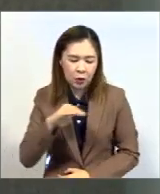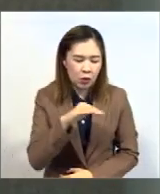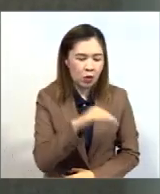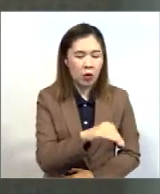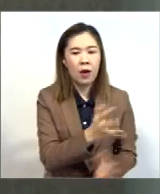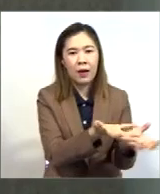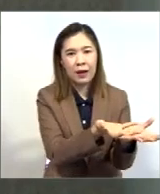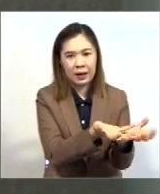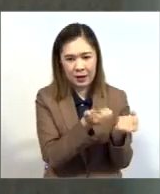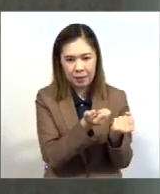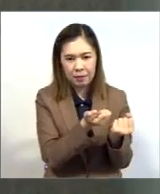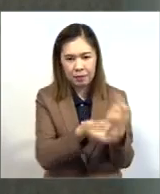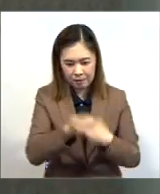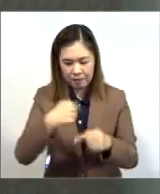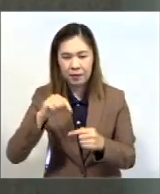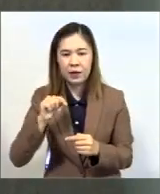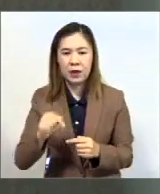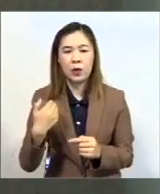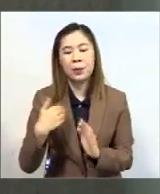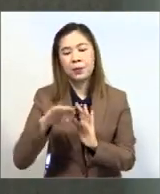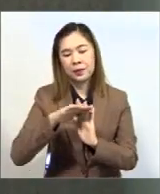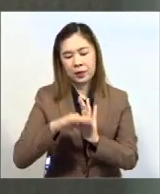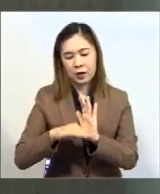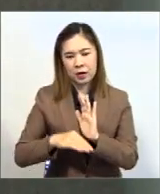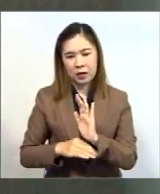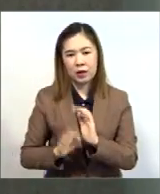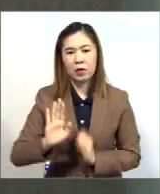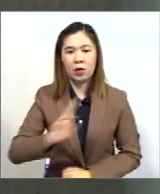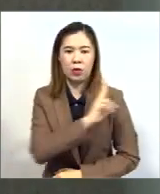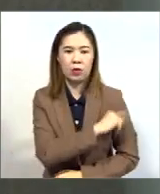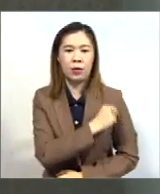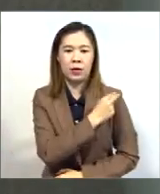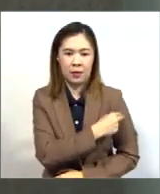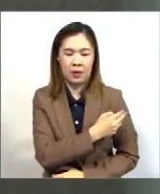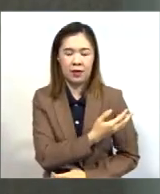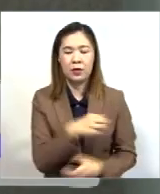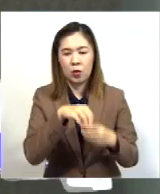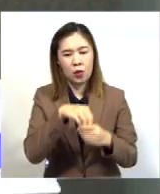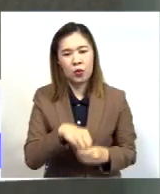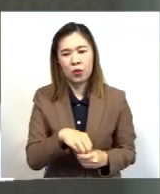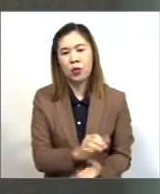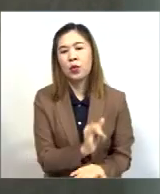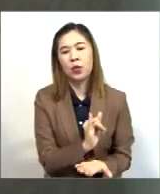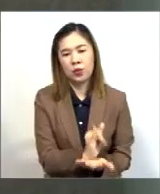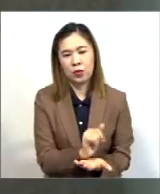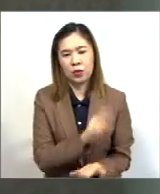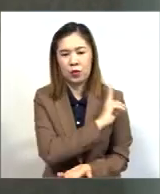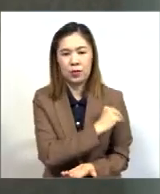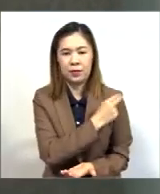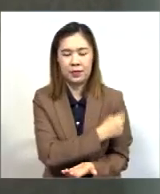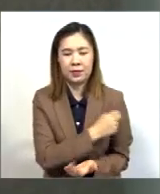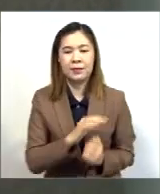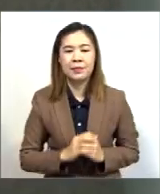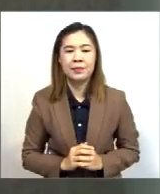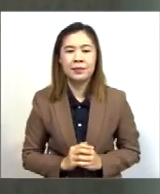ยเนี่ยเข้าสู่ระบบซึ่งมีการจัดลำดับของโรงพยาบาลหรือสถานพยาบาลที่จะรองรับไว้ก็นำเรียนกับพวกเราว่าในส่วนเหล่